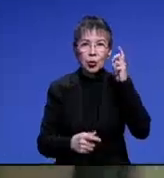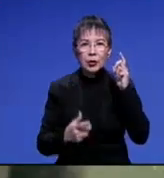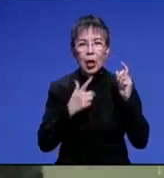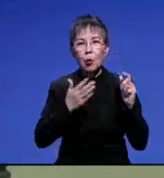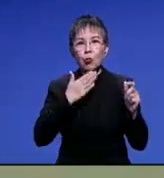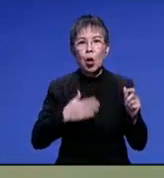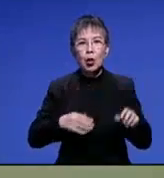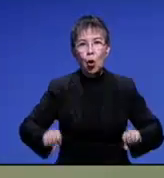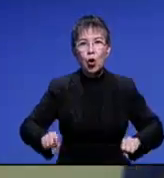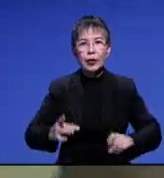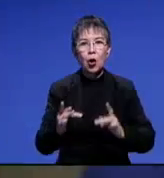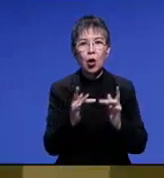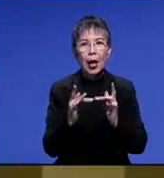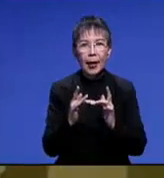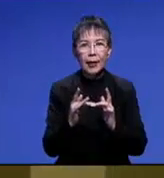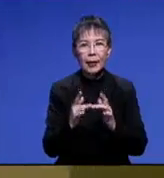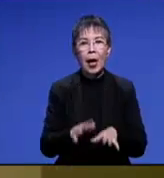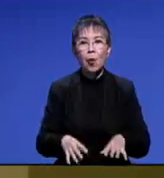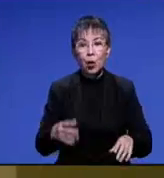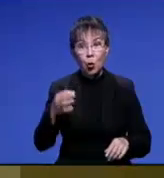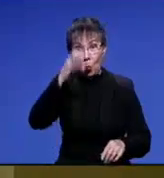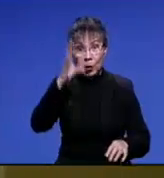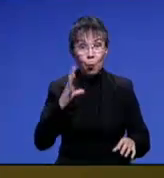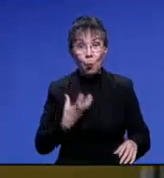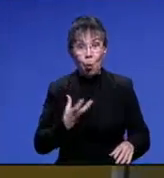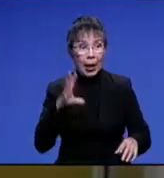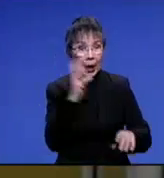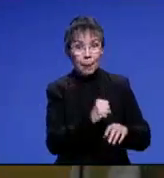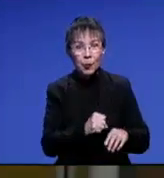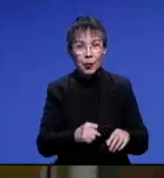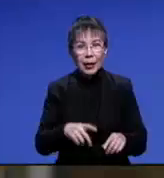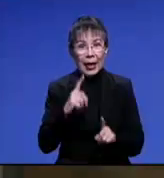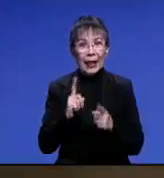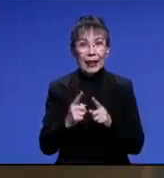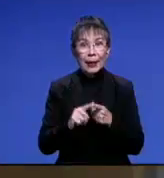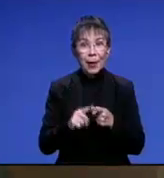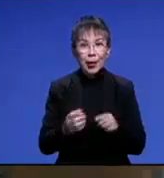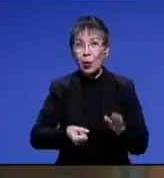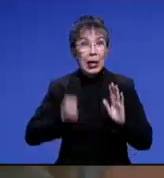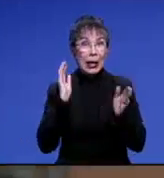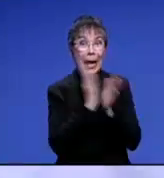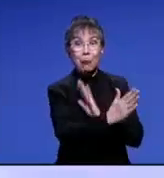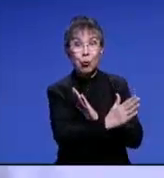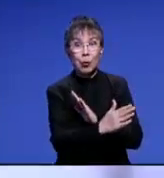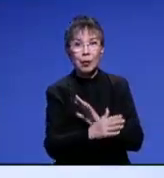seorang pengemudi ojek online. Namun saat hendak ditangkap polisi, rekan pelaku berhasil lolos.